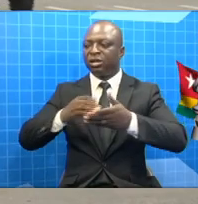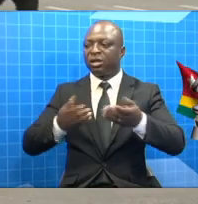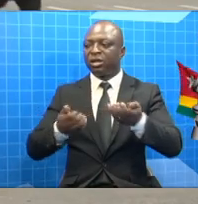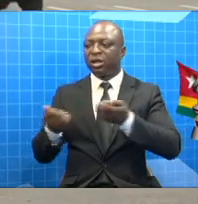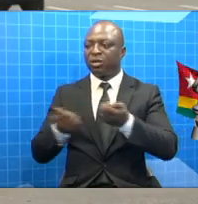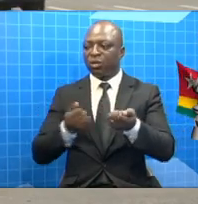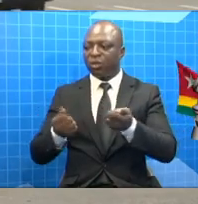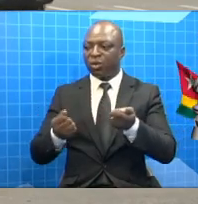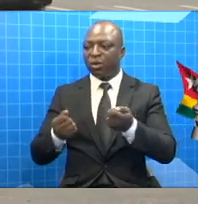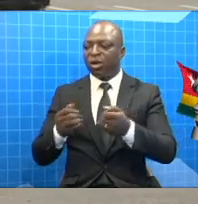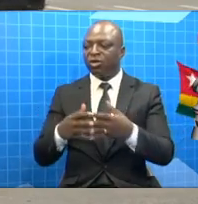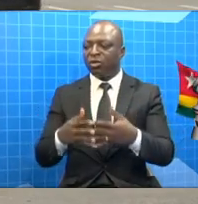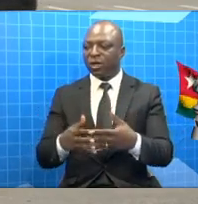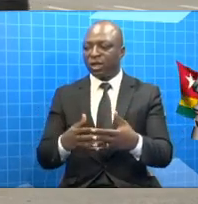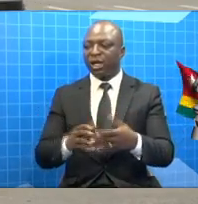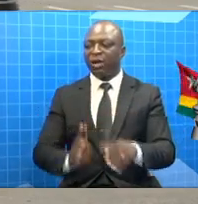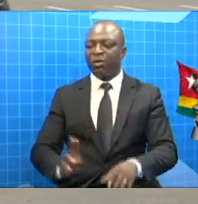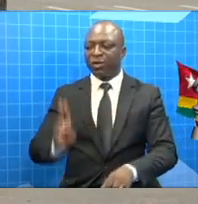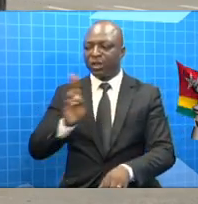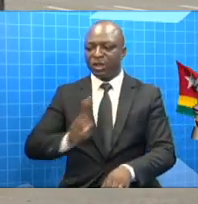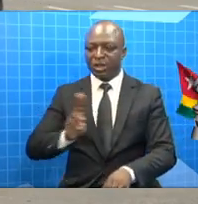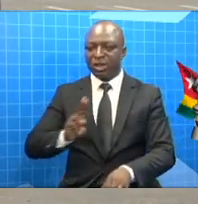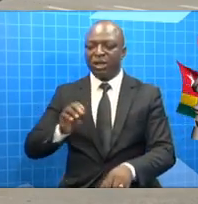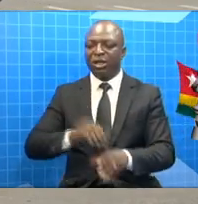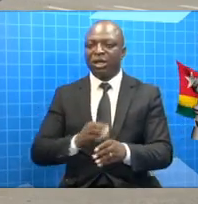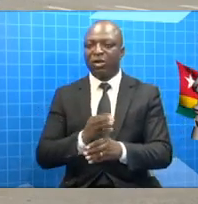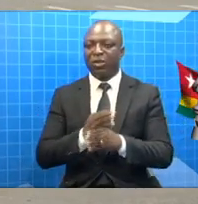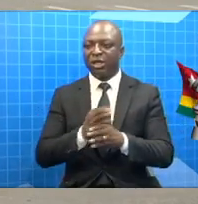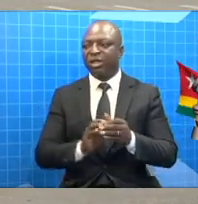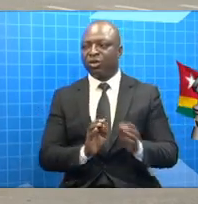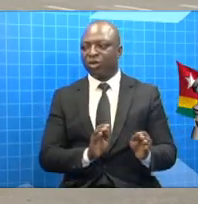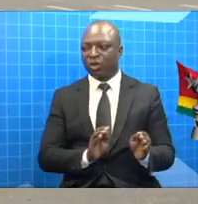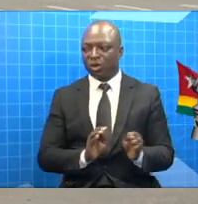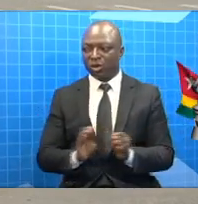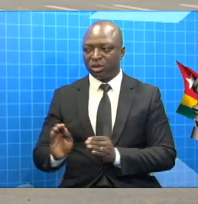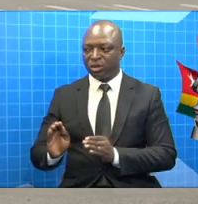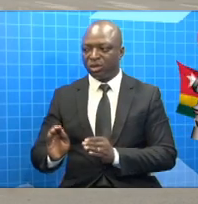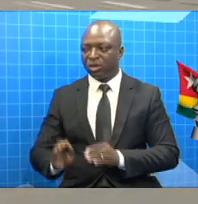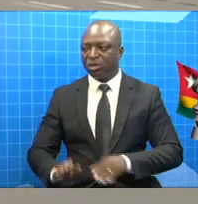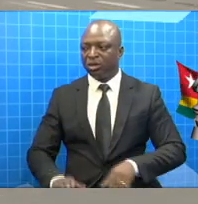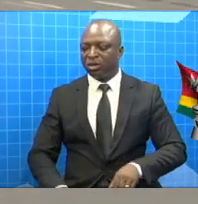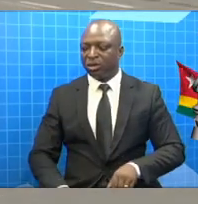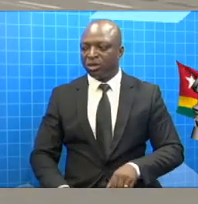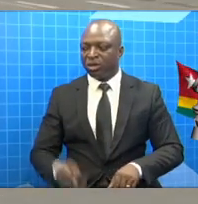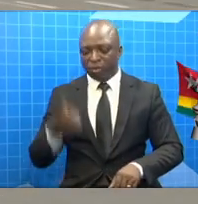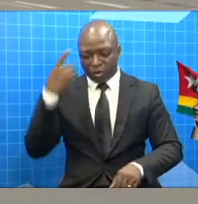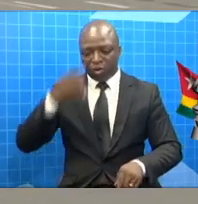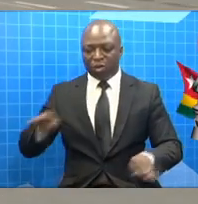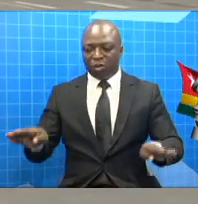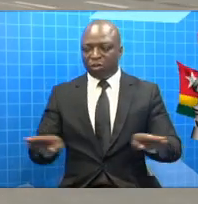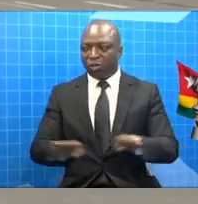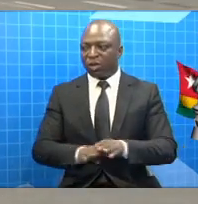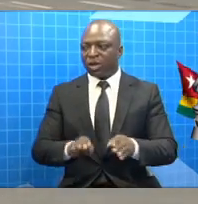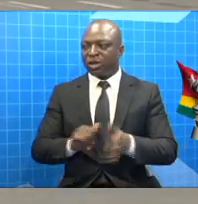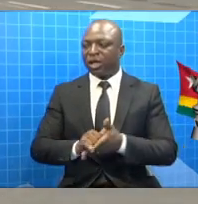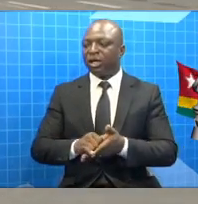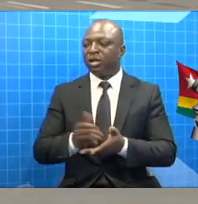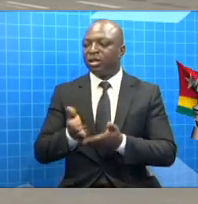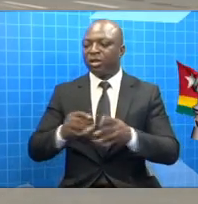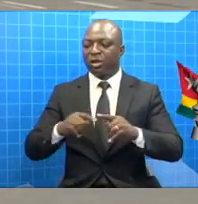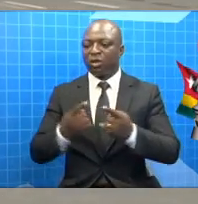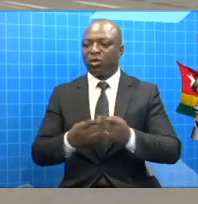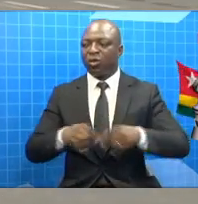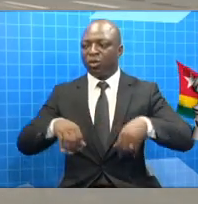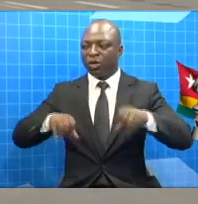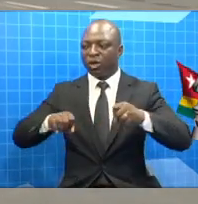d'eau, du matériel utilisé dans le maintien de l'ordre. Pour boucler la boucle, les éléments motorisés